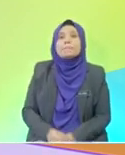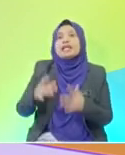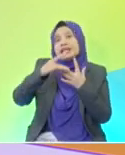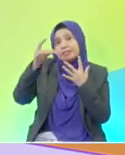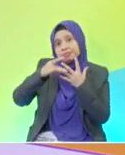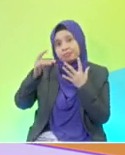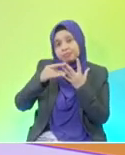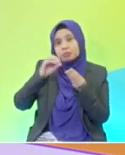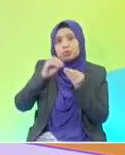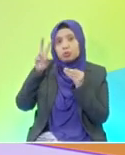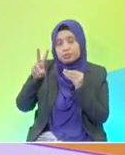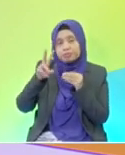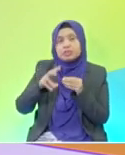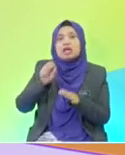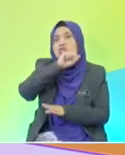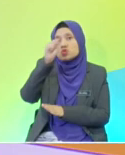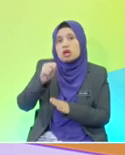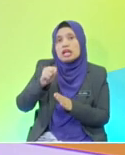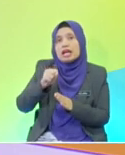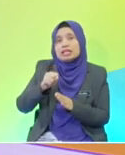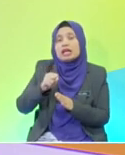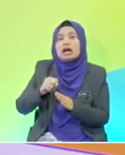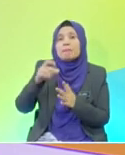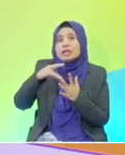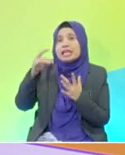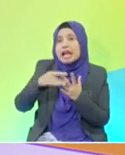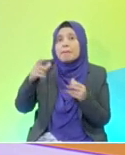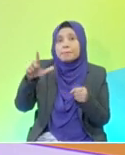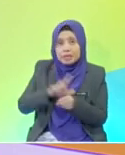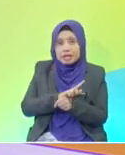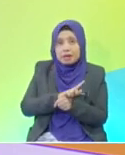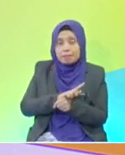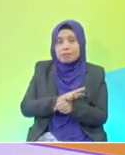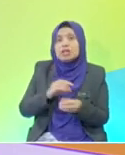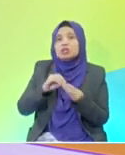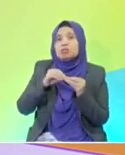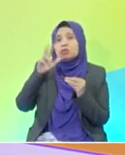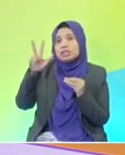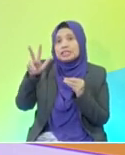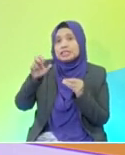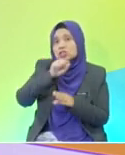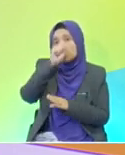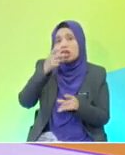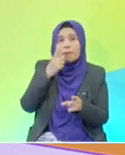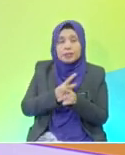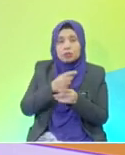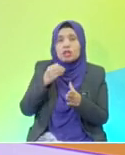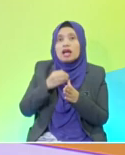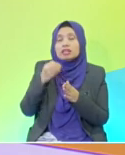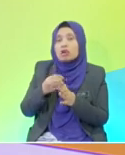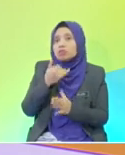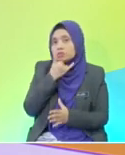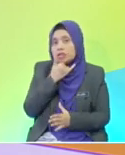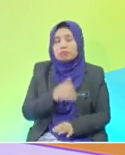pilihan yang kedua adalah soal Anika pilihan pelengkap dan yang ketiga adalah soalan betul atau salah